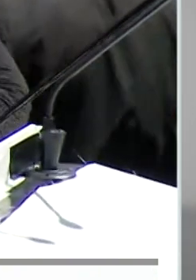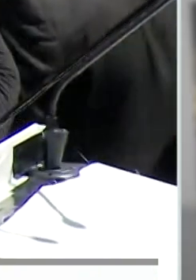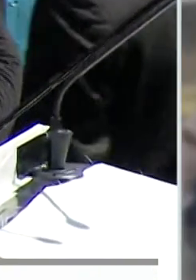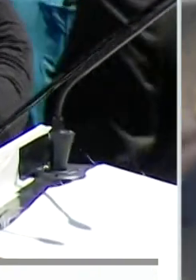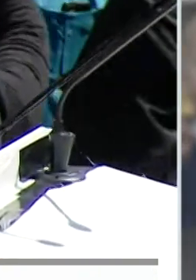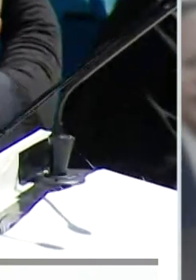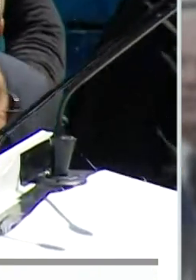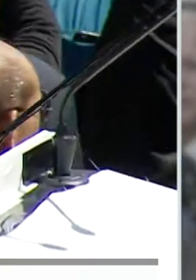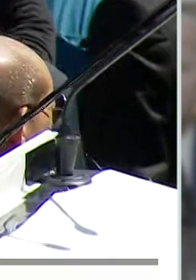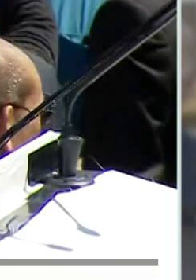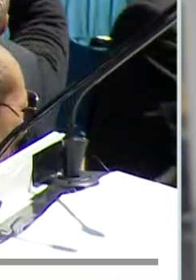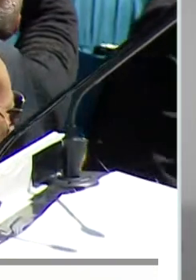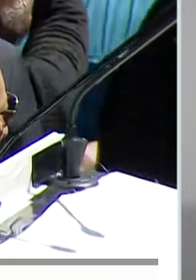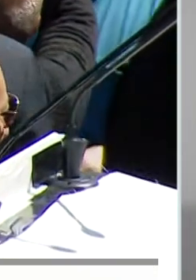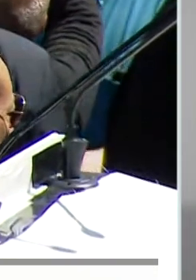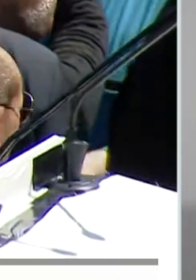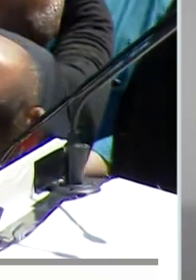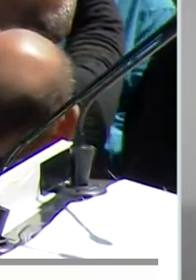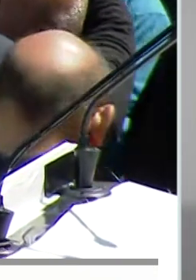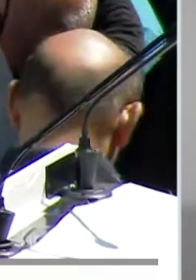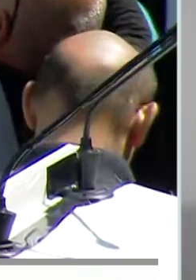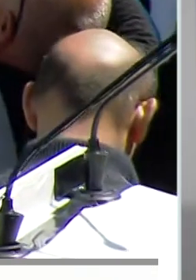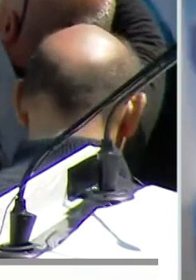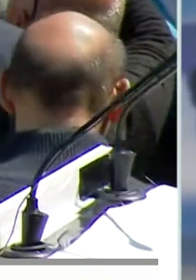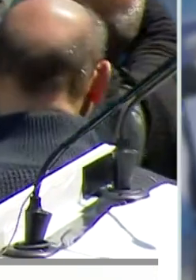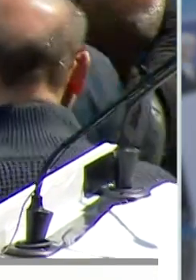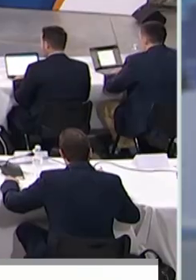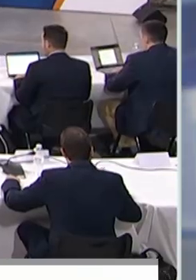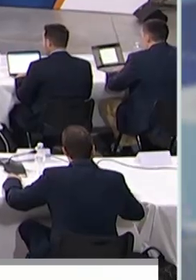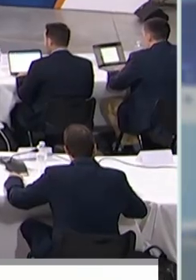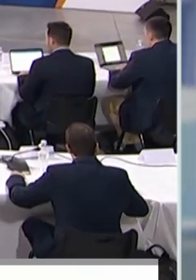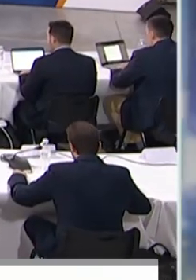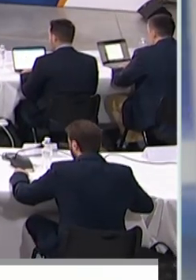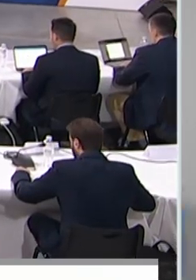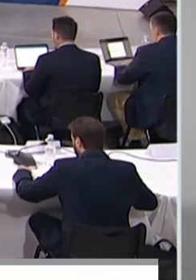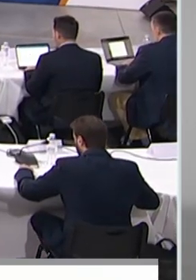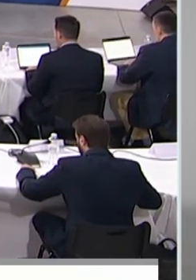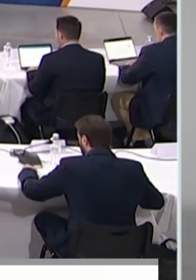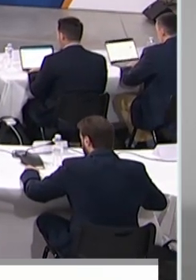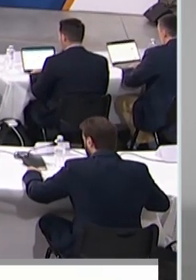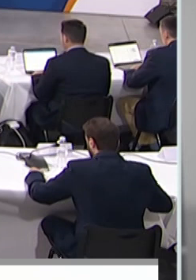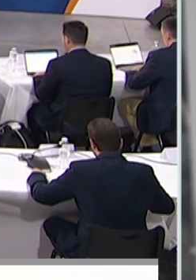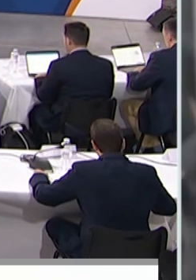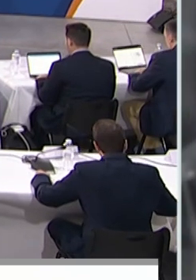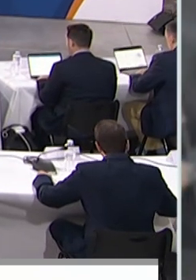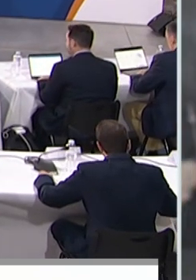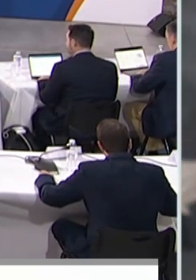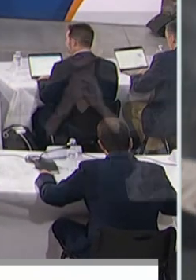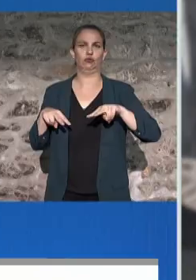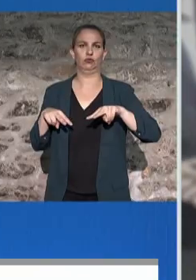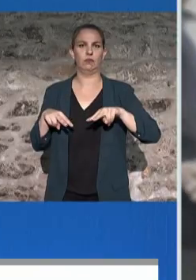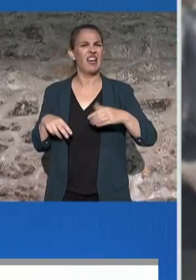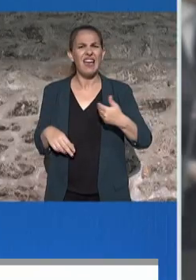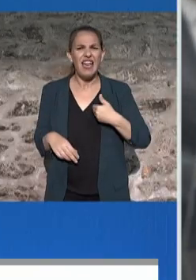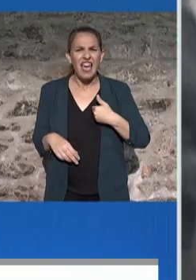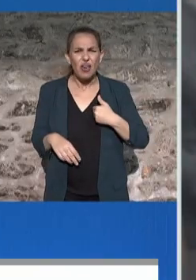δεν θα συναντηθούν εμάς. Ο κύριος Μητσοτάκης επισκέπτεται πρώτα την περιοχή του Ζωγράφου. Ακολούθως θα μεταβεί στην Κρήτη, και